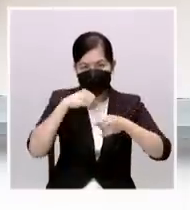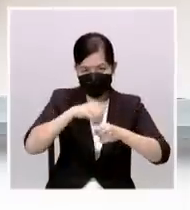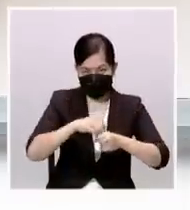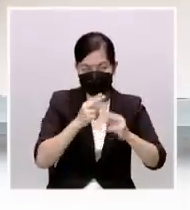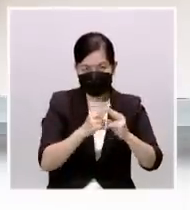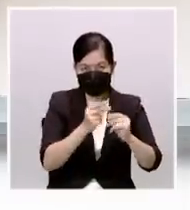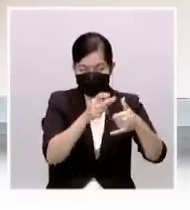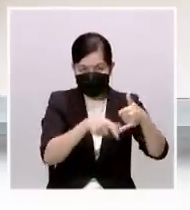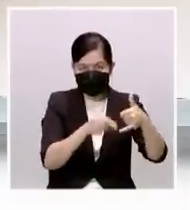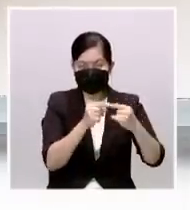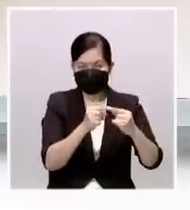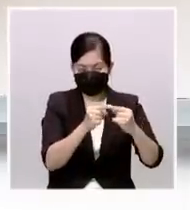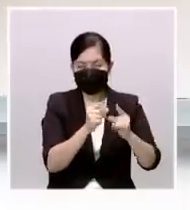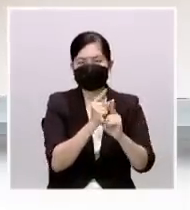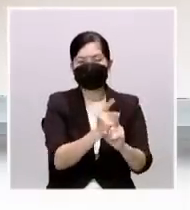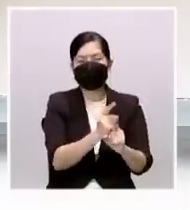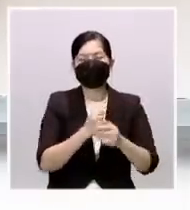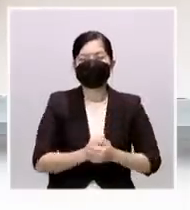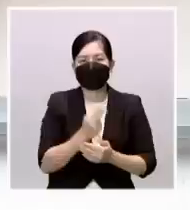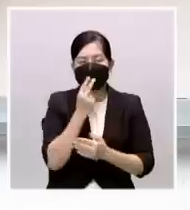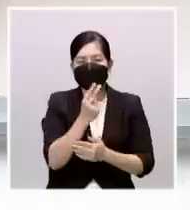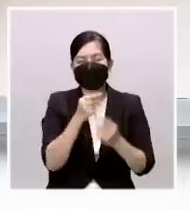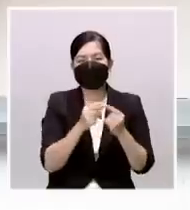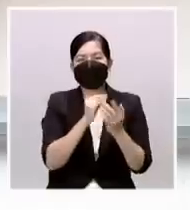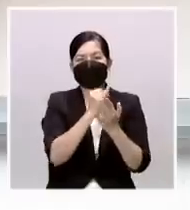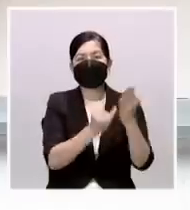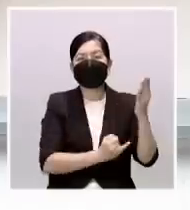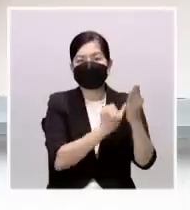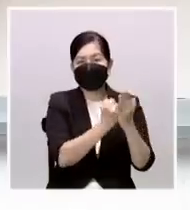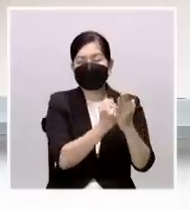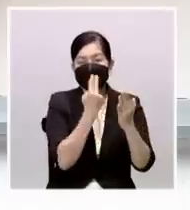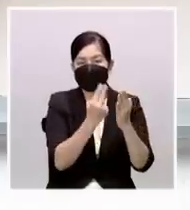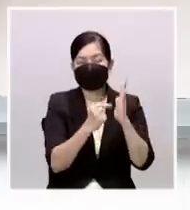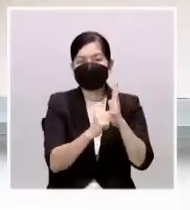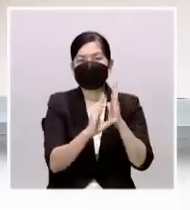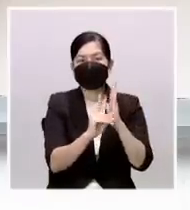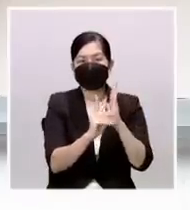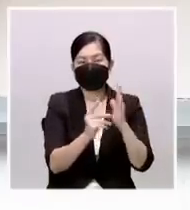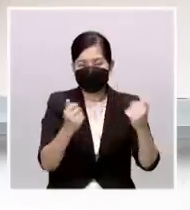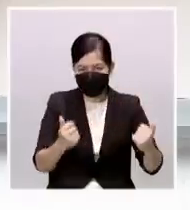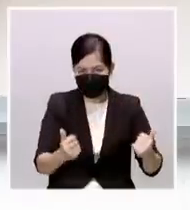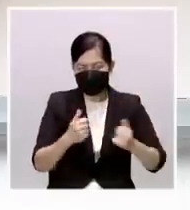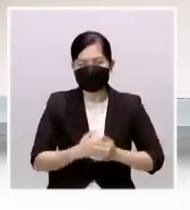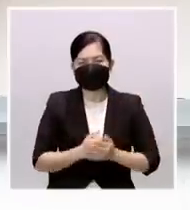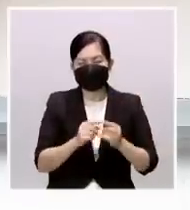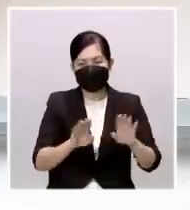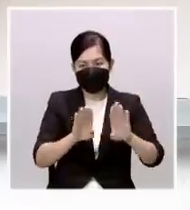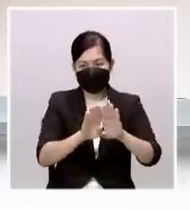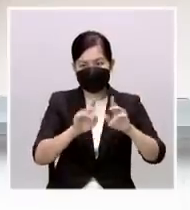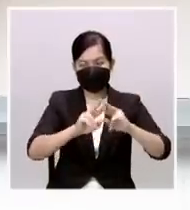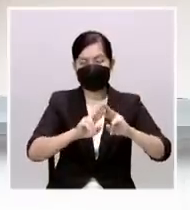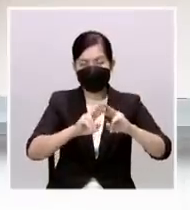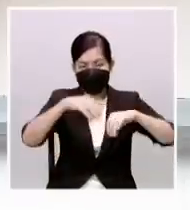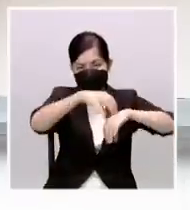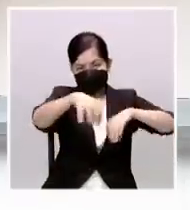พาไปดูในพื้นที่ต่างจังหวัดนะคะสถานการณ์โควิด -19 ในพื้นที่จังหวัดชลบุรีค่ะตอนนี้มีการสั่งปิดสถานที่ท่องเที่ยวนะ